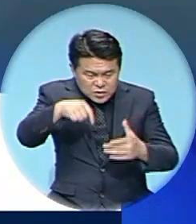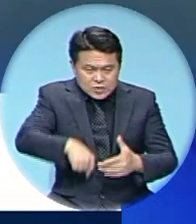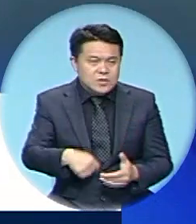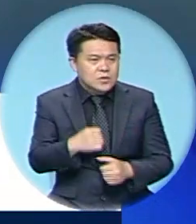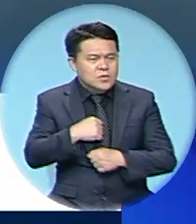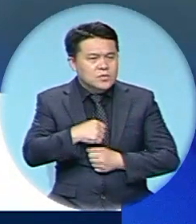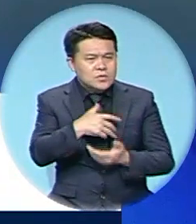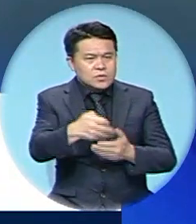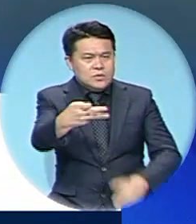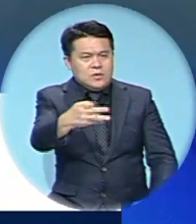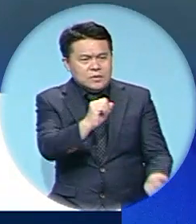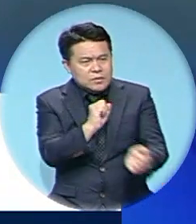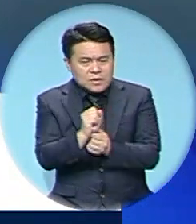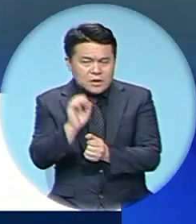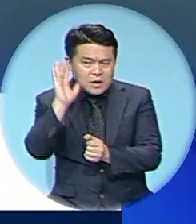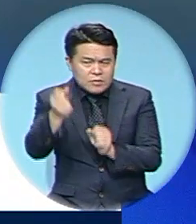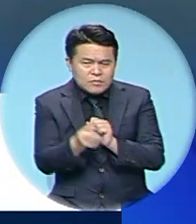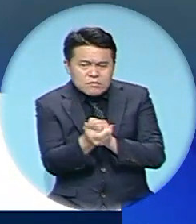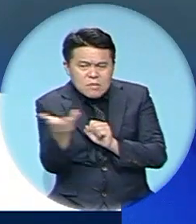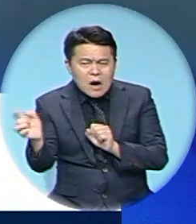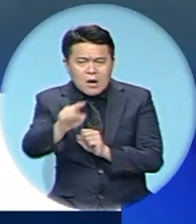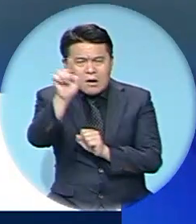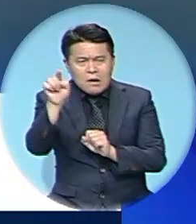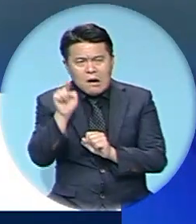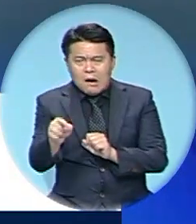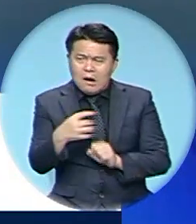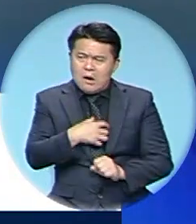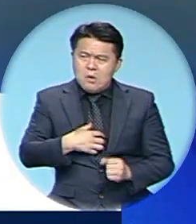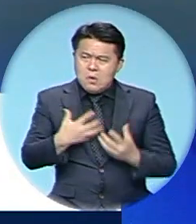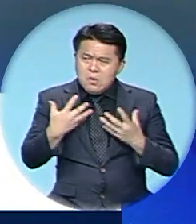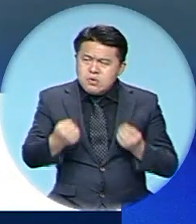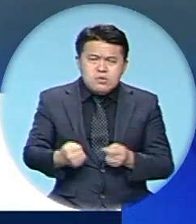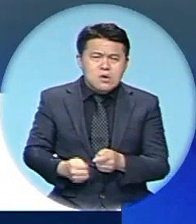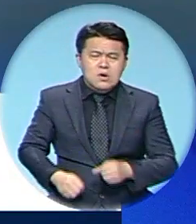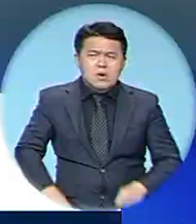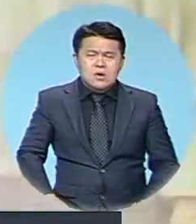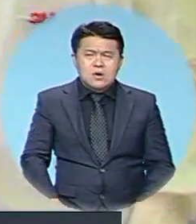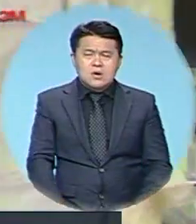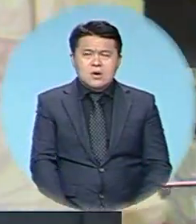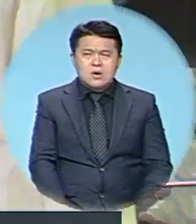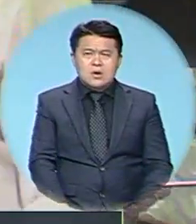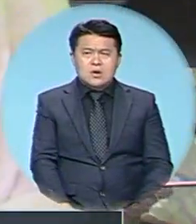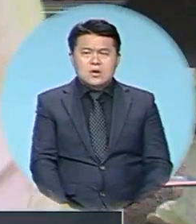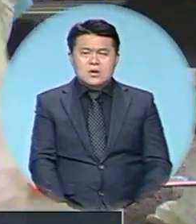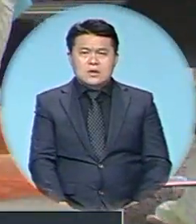받아 확산 우려가 커지고 있습니다. 김영래 기자가 전해드립니다.